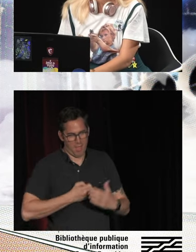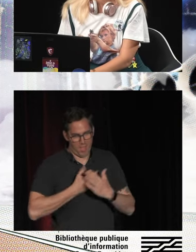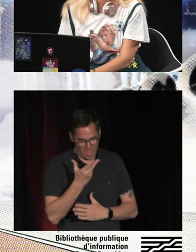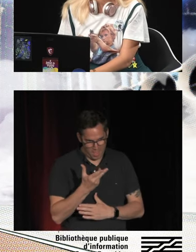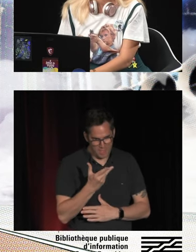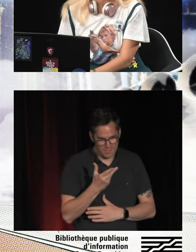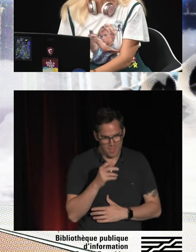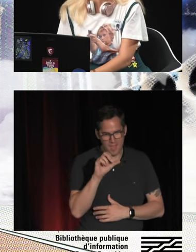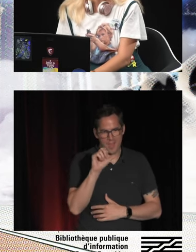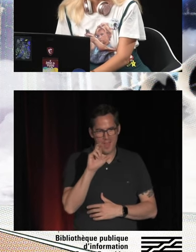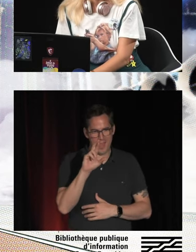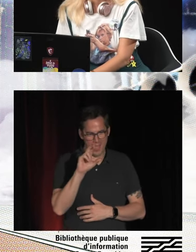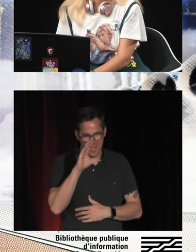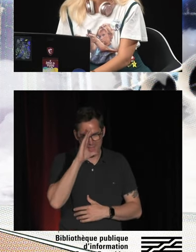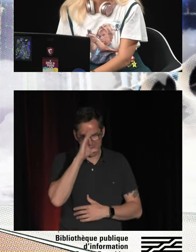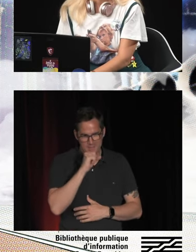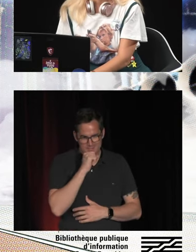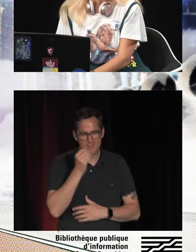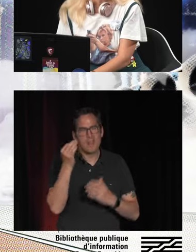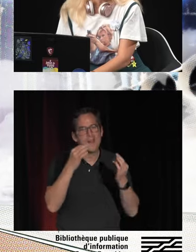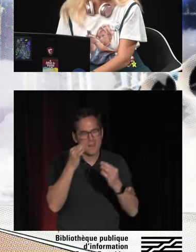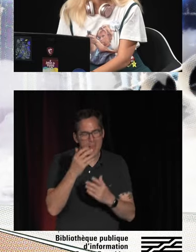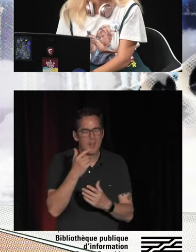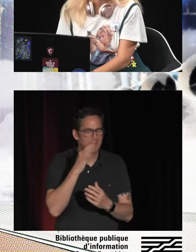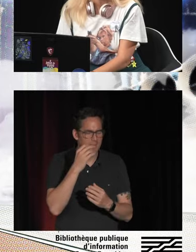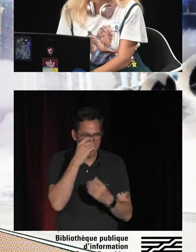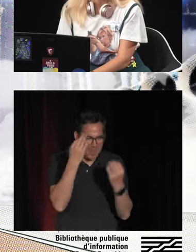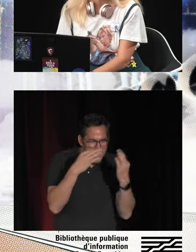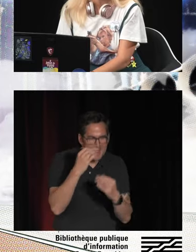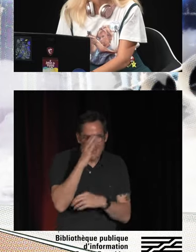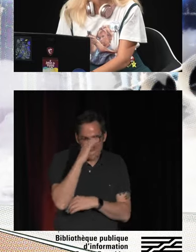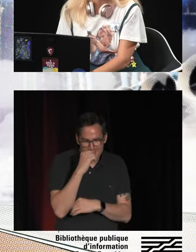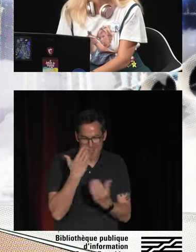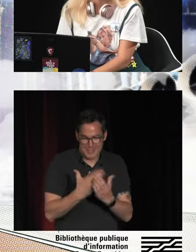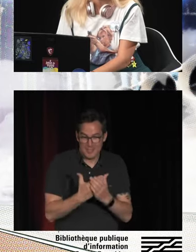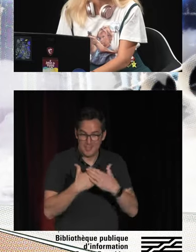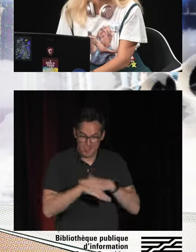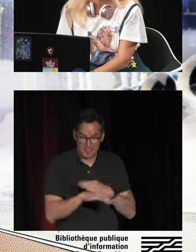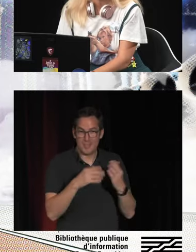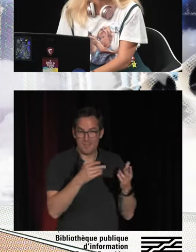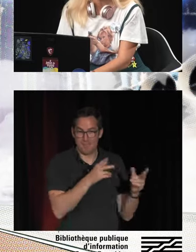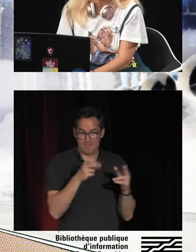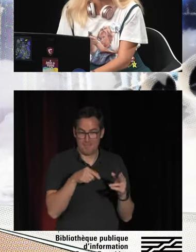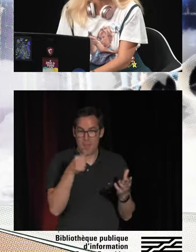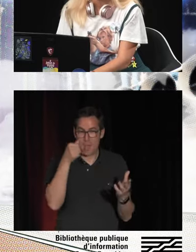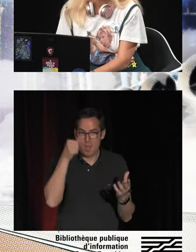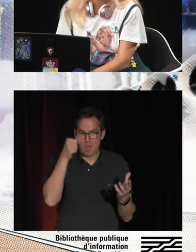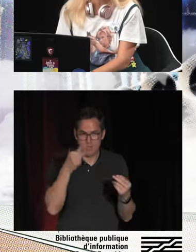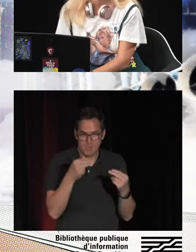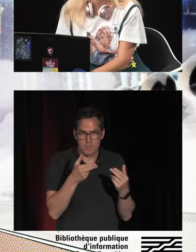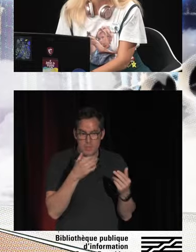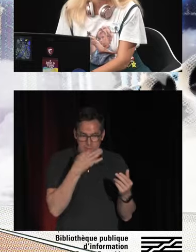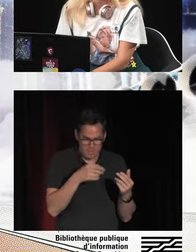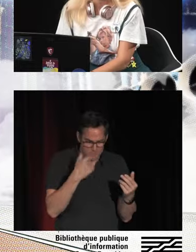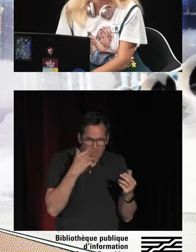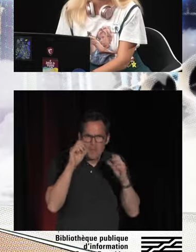donc la part d'aléatoire qu'il y a dans certains jeux vidéo. Et bien dans Tintin au Tibet, c'est le seul niveau sur lequel il y en a. Vous voyez, il y a